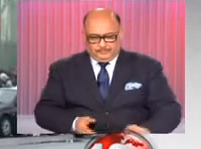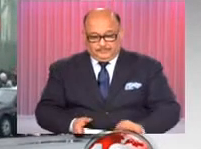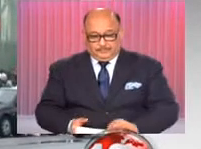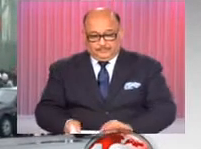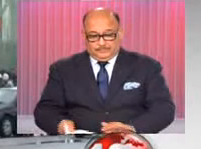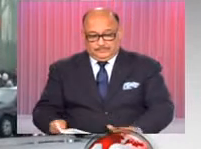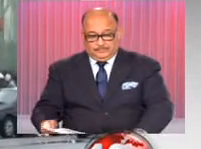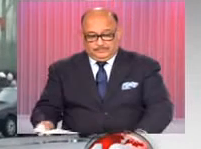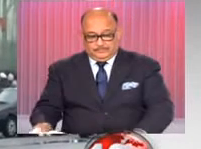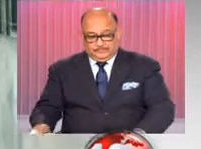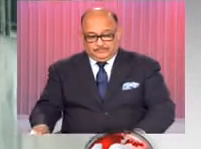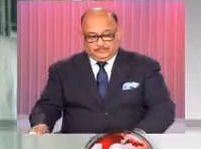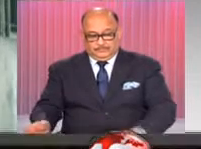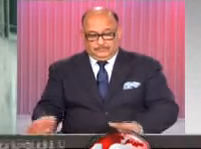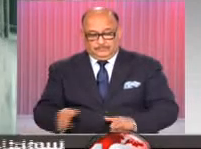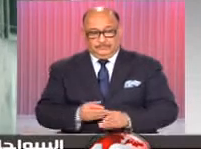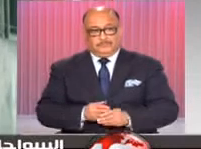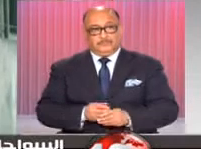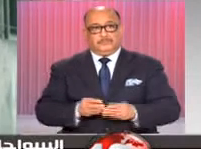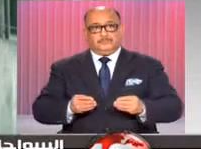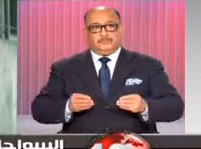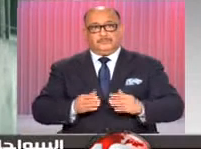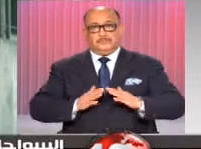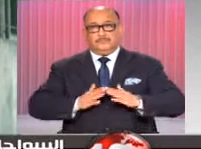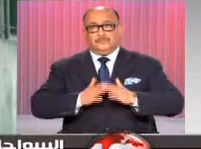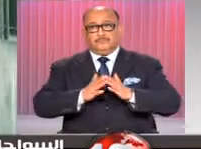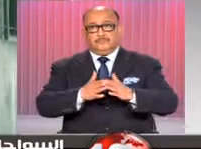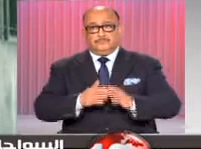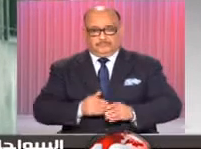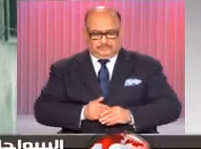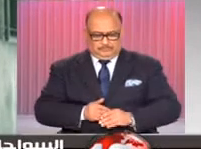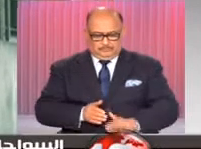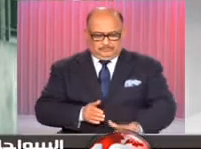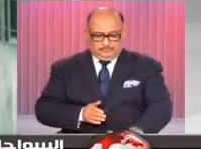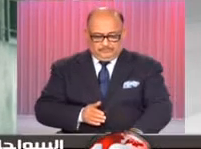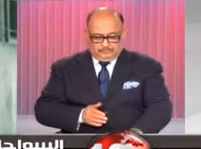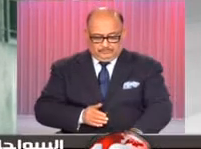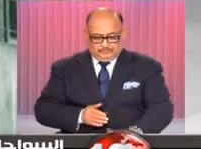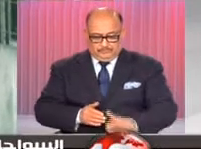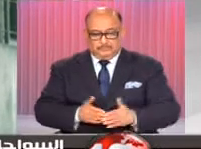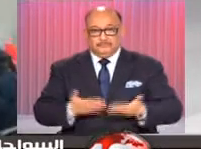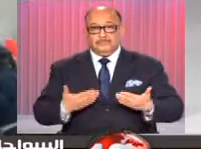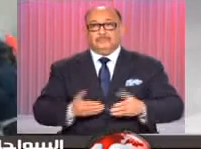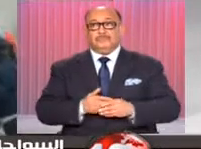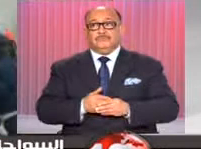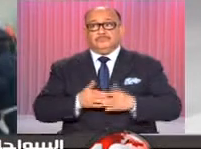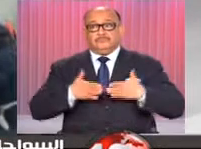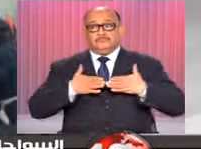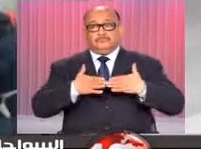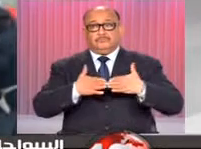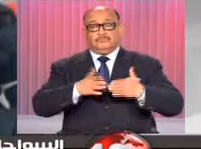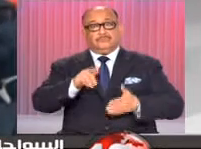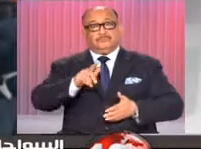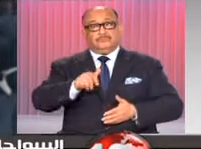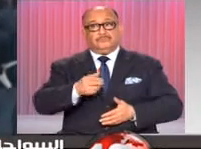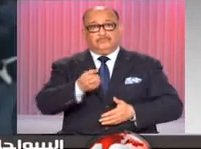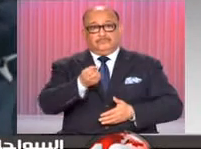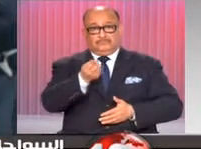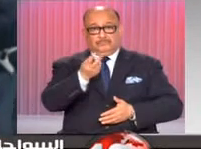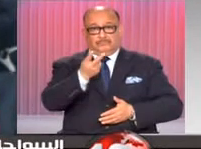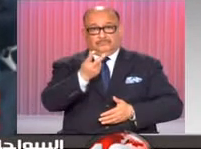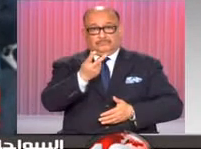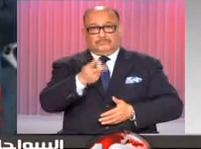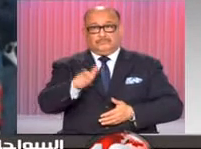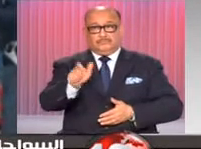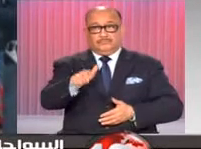تتواصل عملية إنقاذ بقية ركاب العبارة الإيطالية نورمان أتلانتيك قبالة السواحل اليونانية، حيث تم